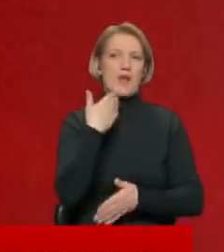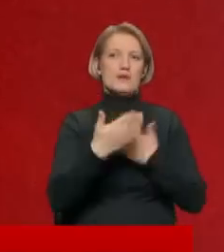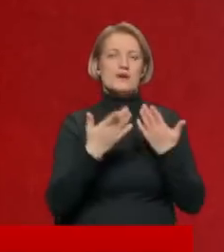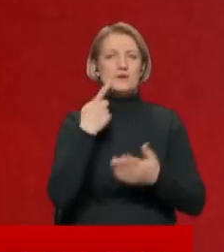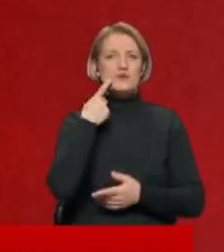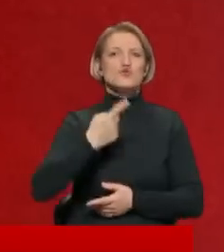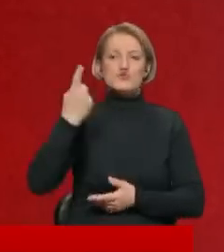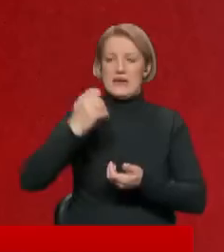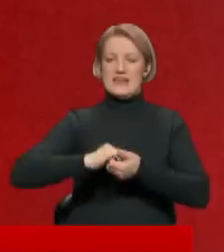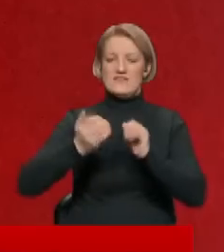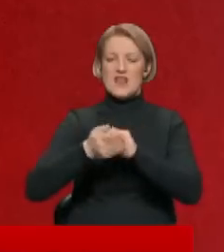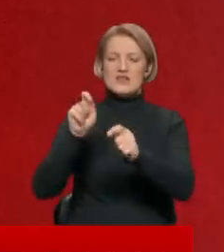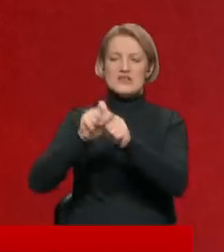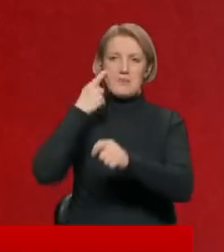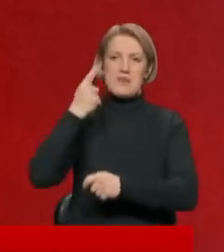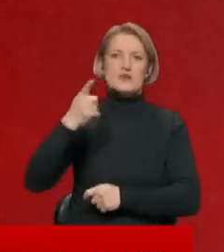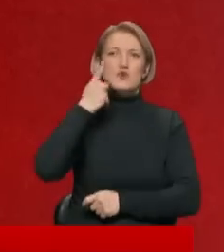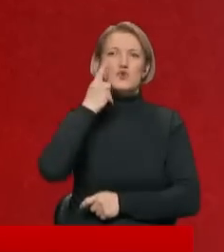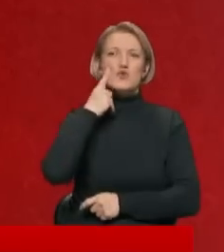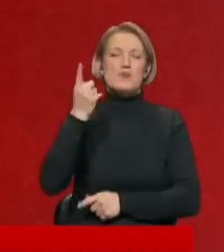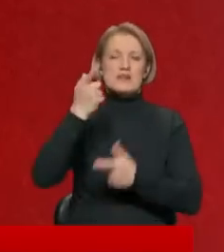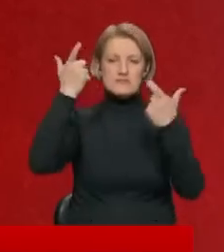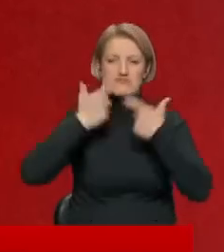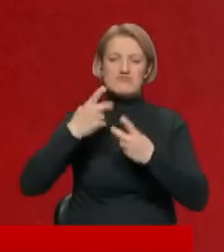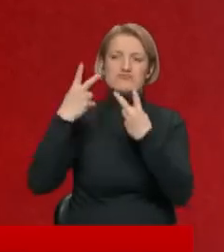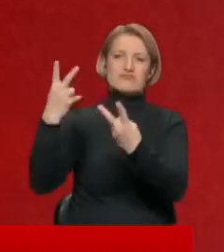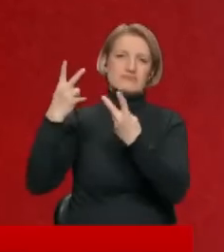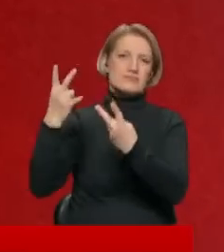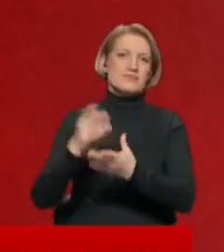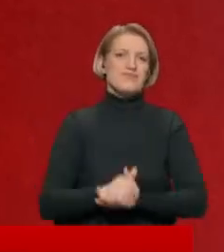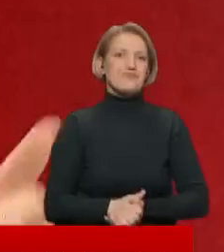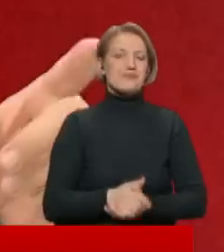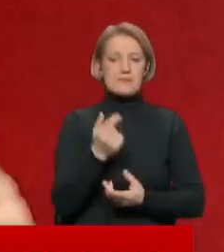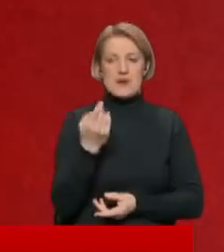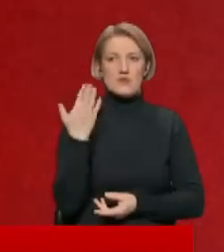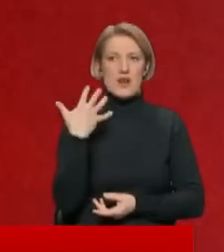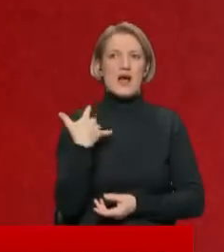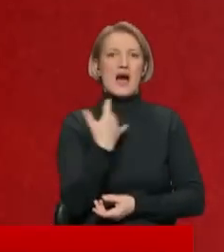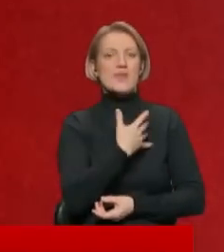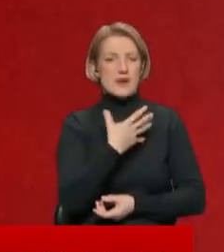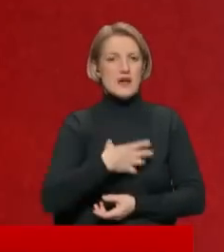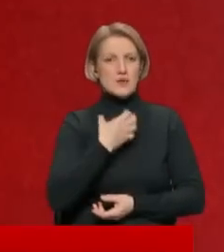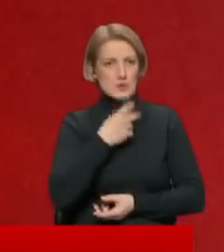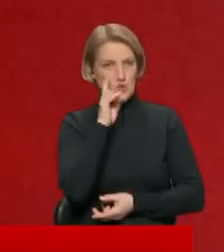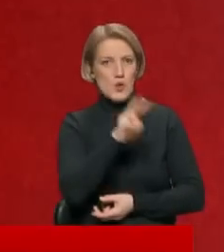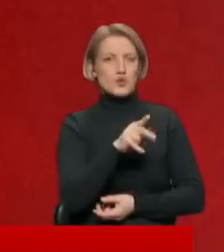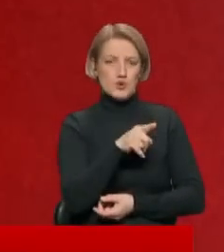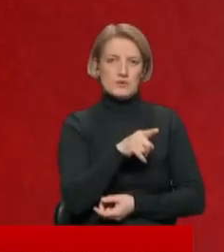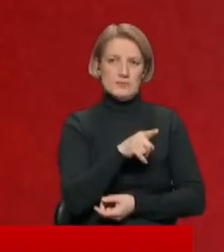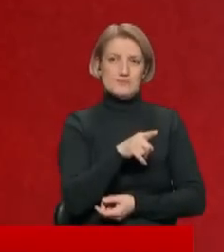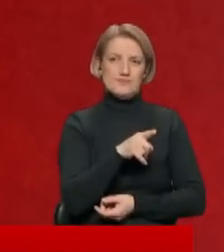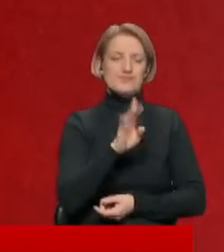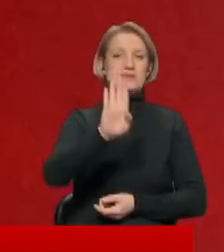ediliyorsun yani hükümet etme mesuliyeti kendilerinde biraz evvel annenin ızdırabını gördük